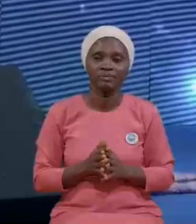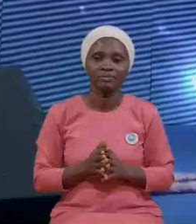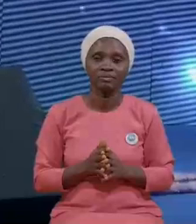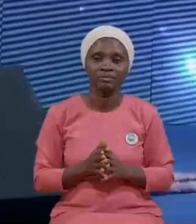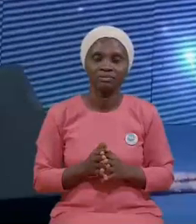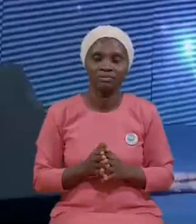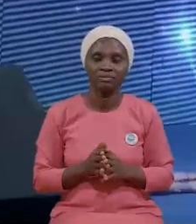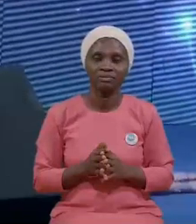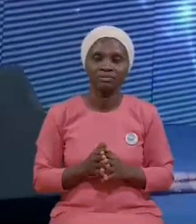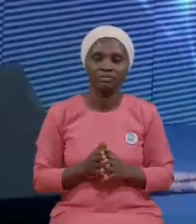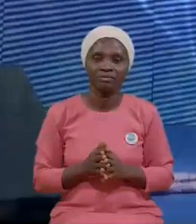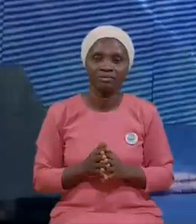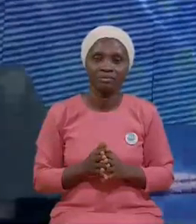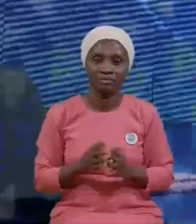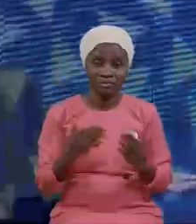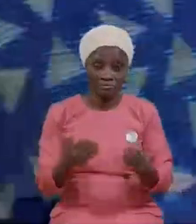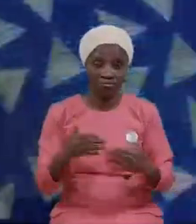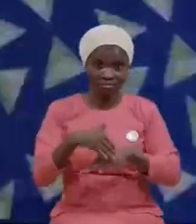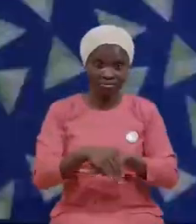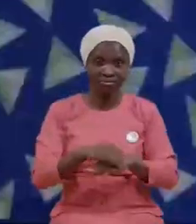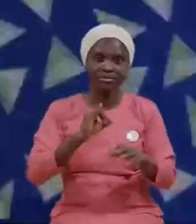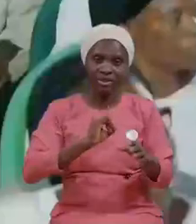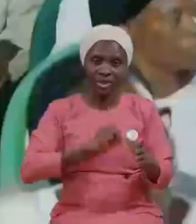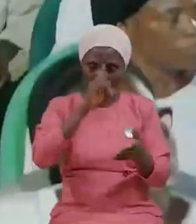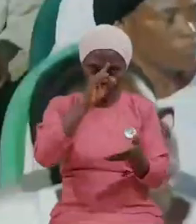Ce soir, je crois en Dieu.